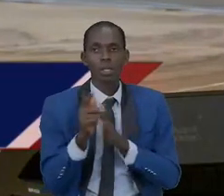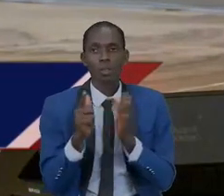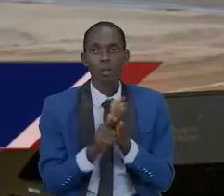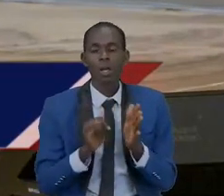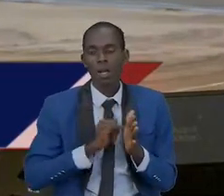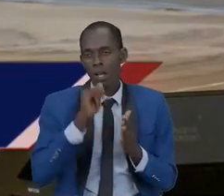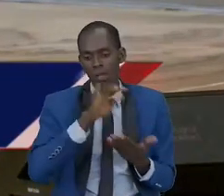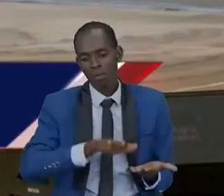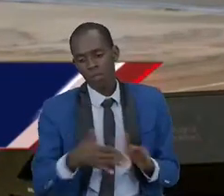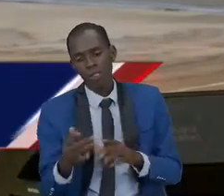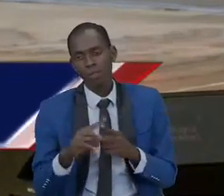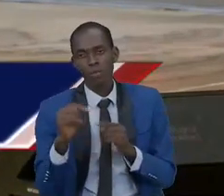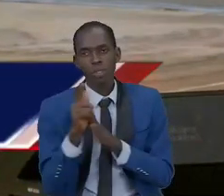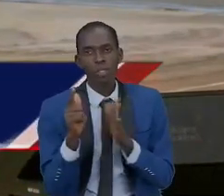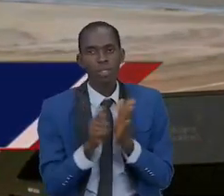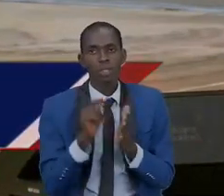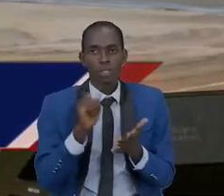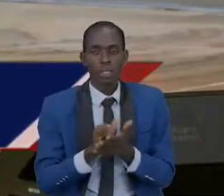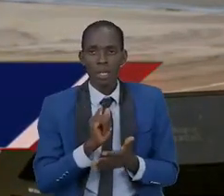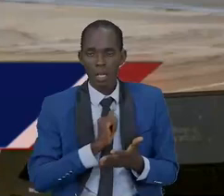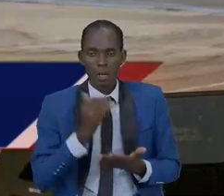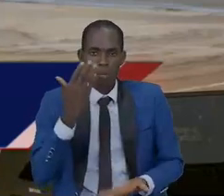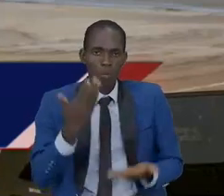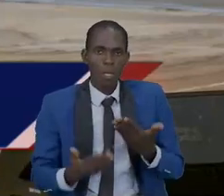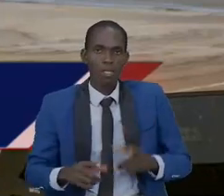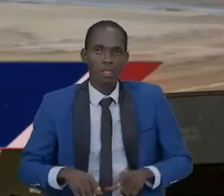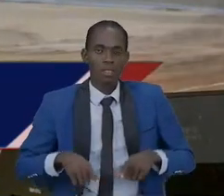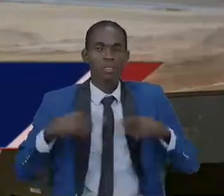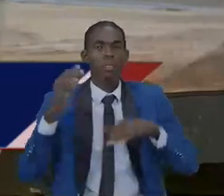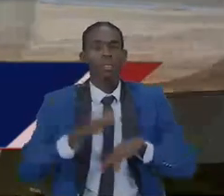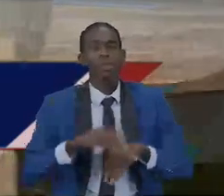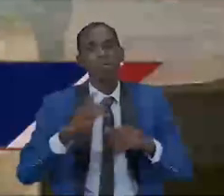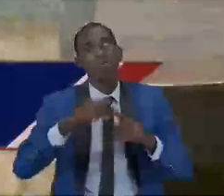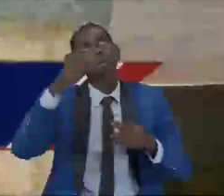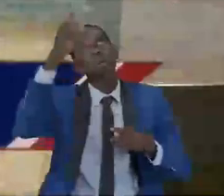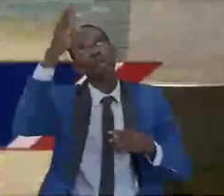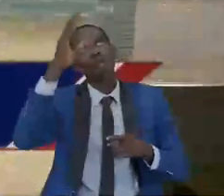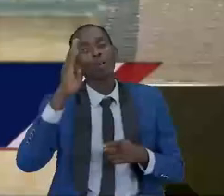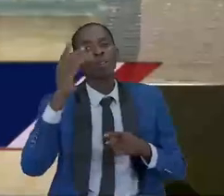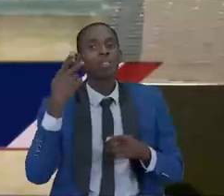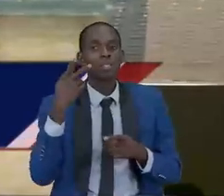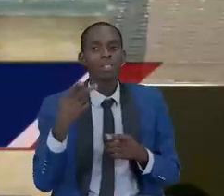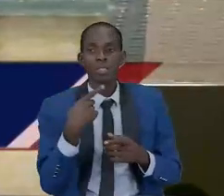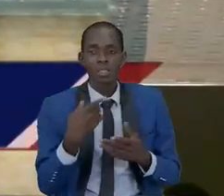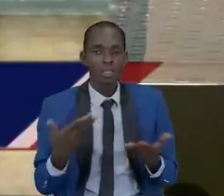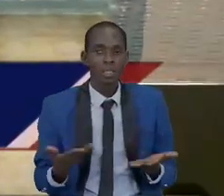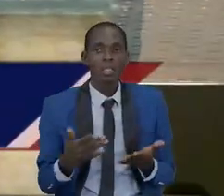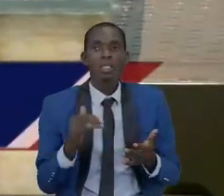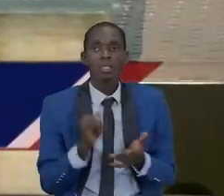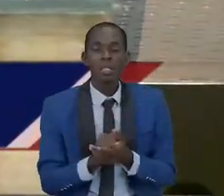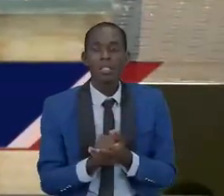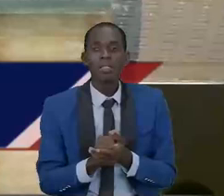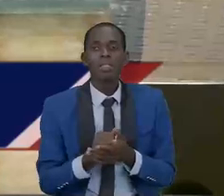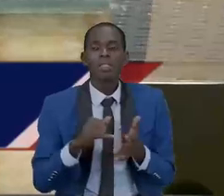la loi que je suis mort dans la loi afin de vivre pour Dieu aider il a la foi ancré-cœur